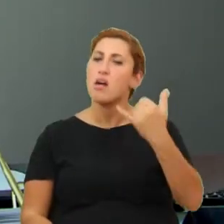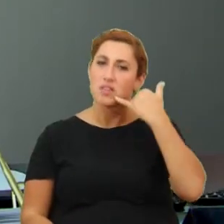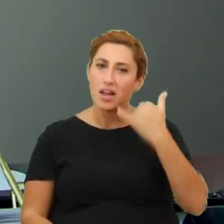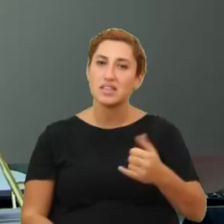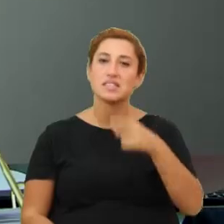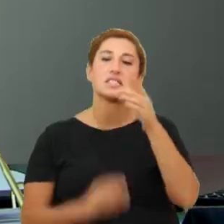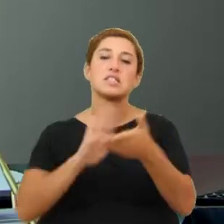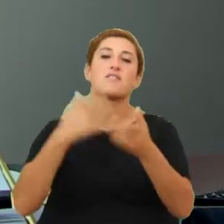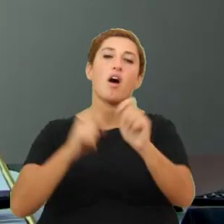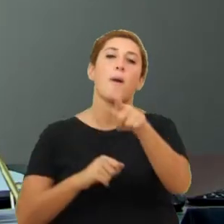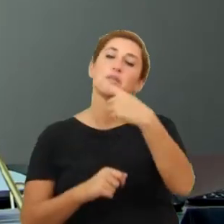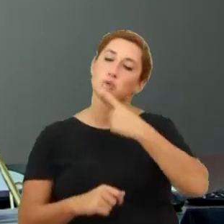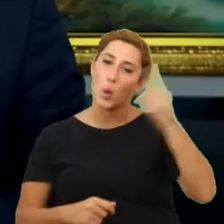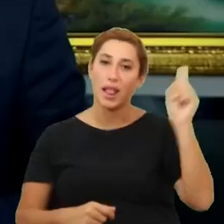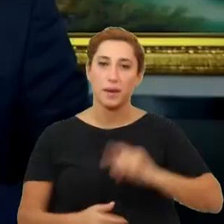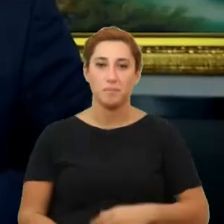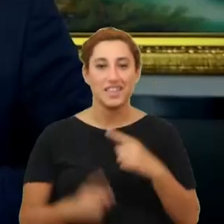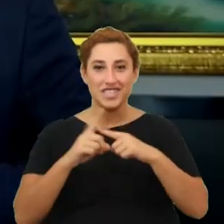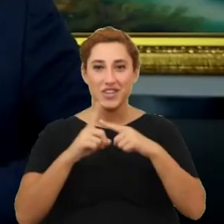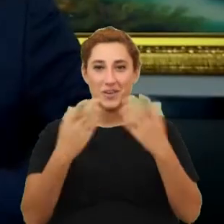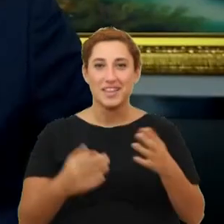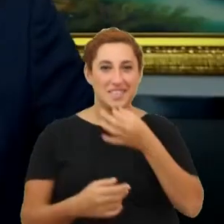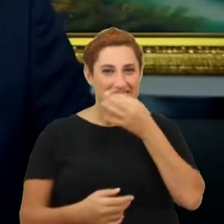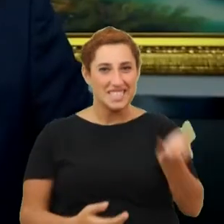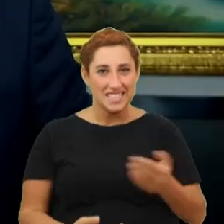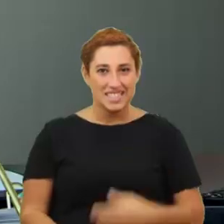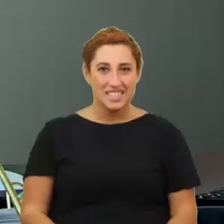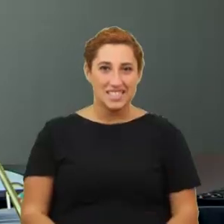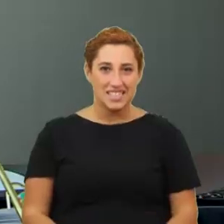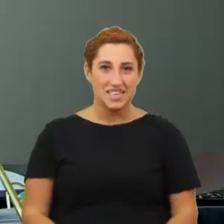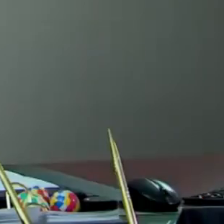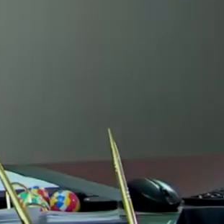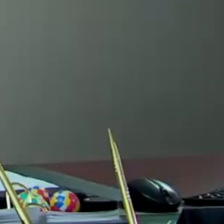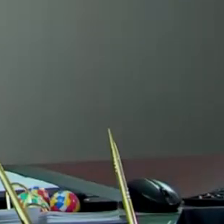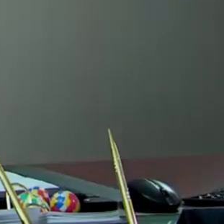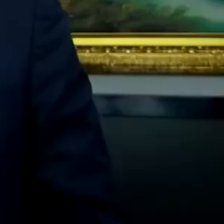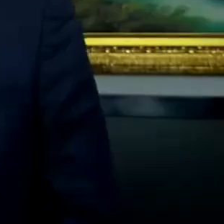arasın istifa ettiğimi söylerim. Teşekkür ederim, izninizle.